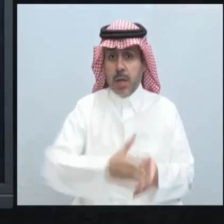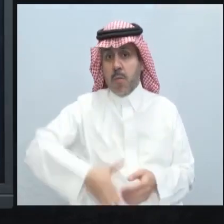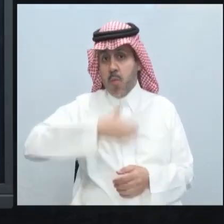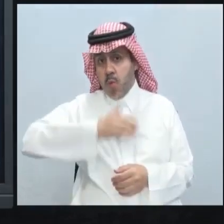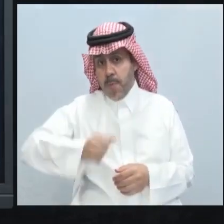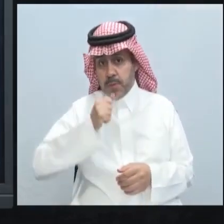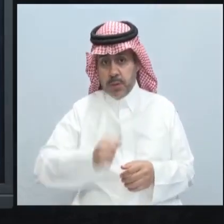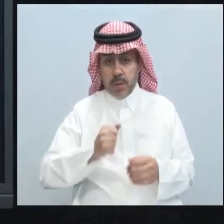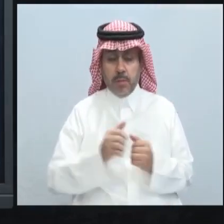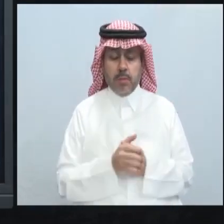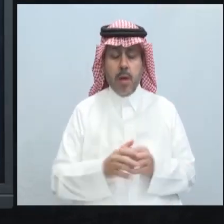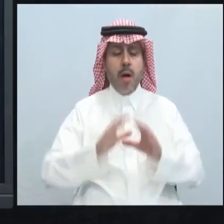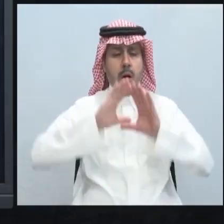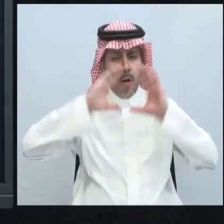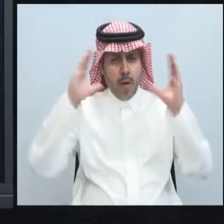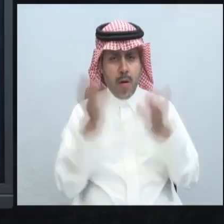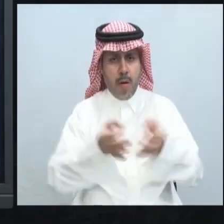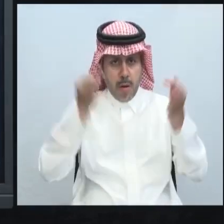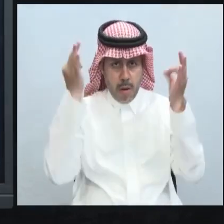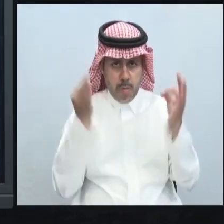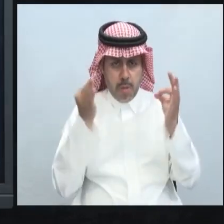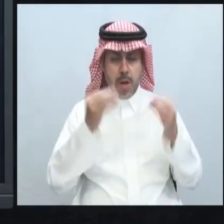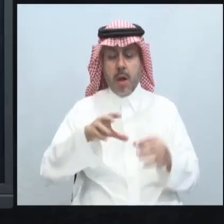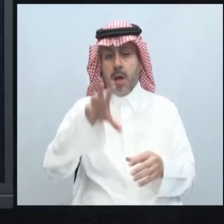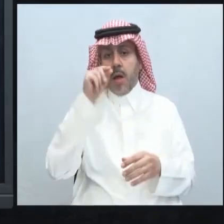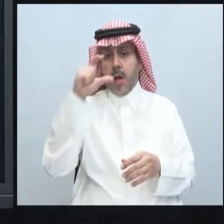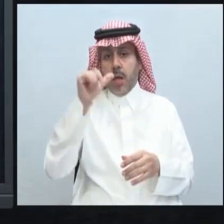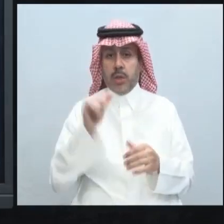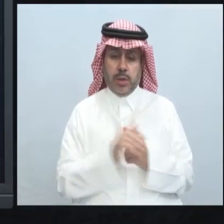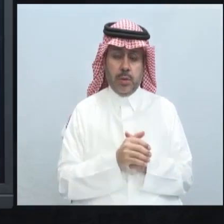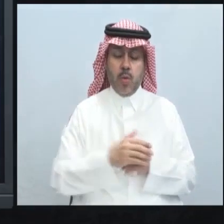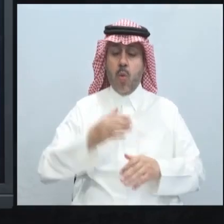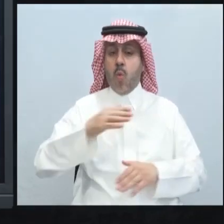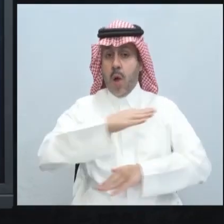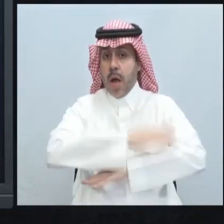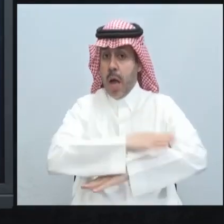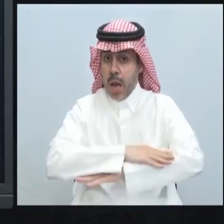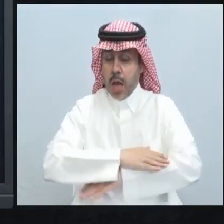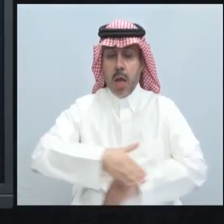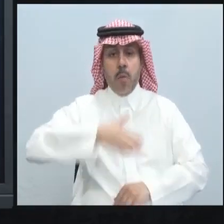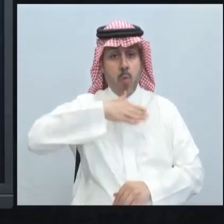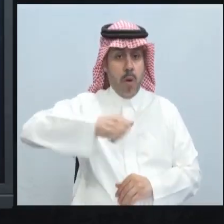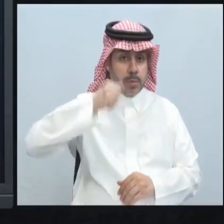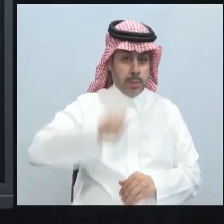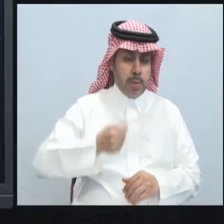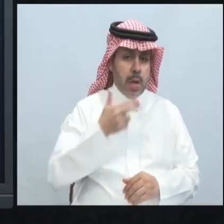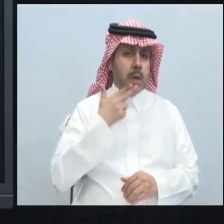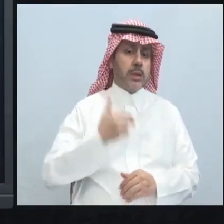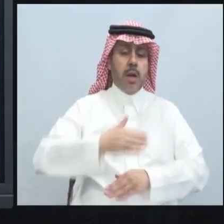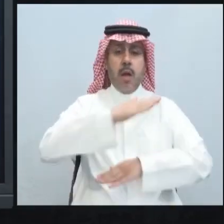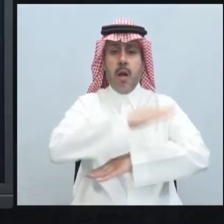هو اكمل الحديث واخلاق النبي صلى الله عليه وسلم احسن الاخلاق